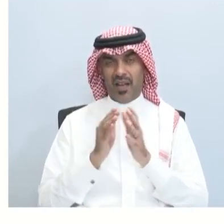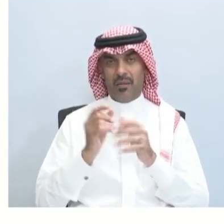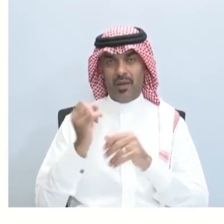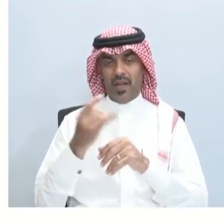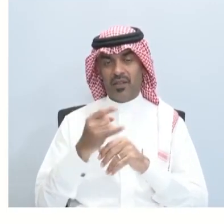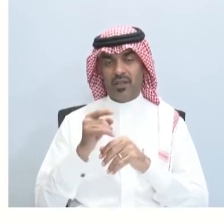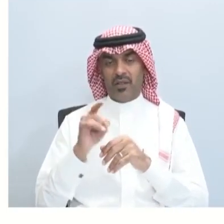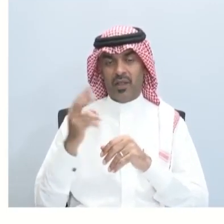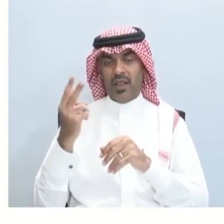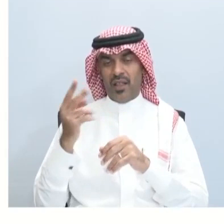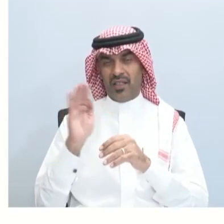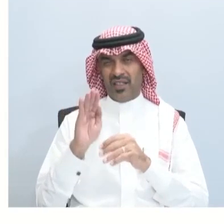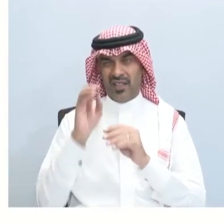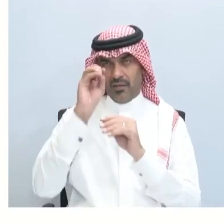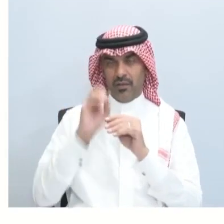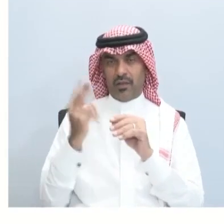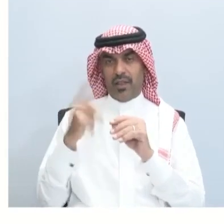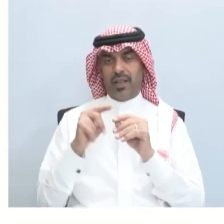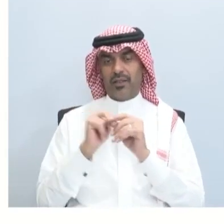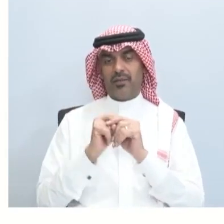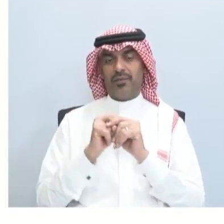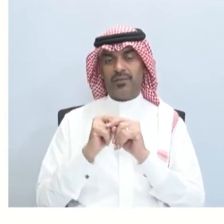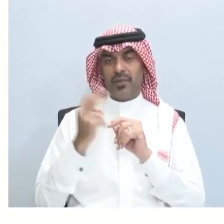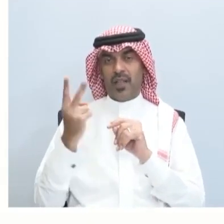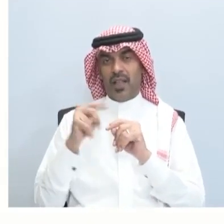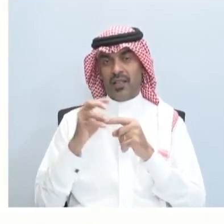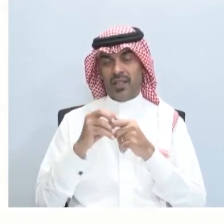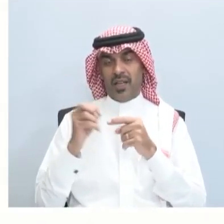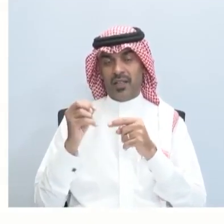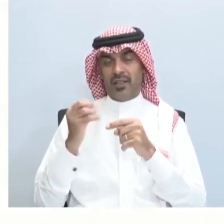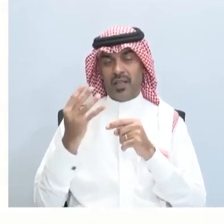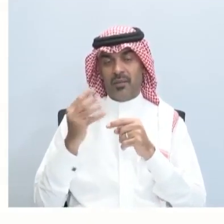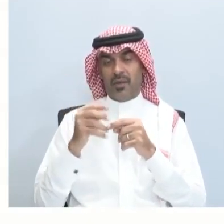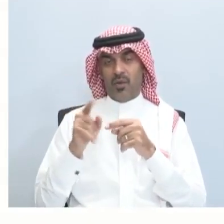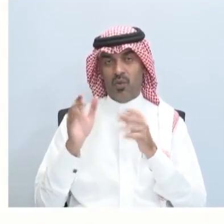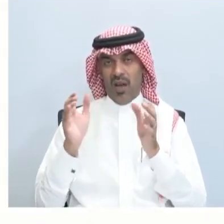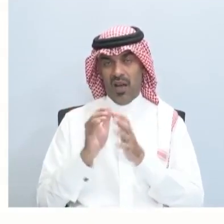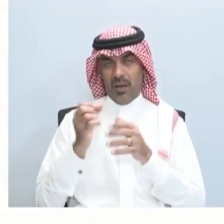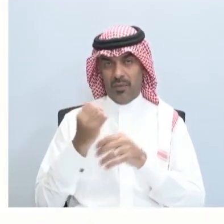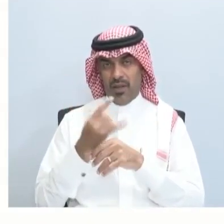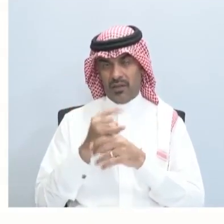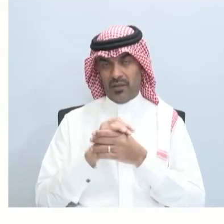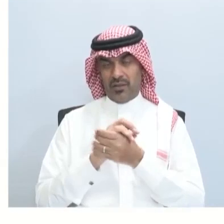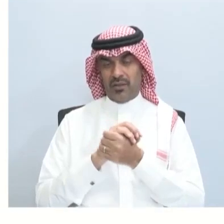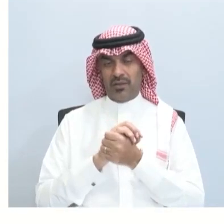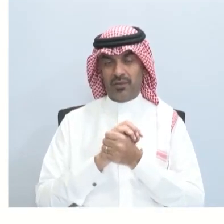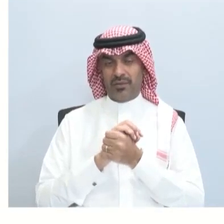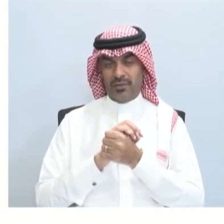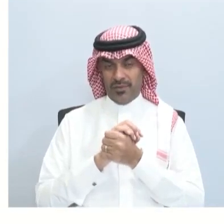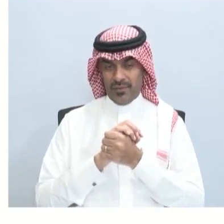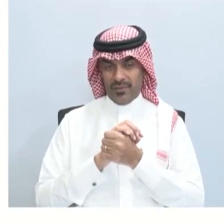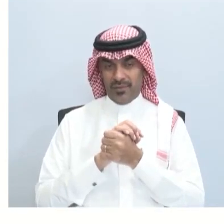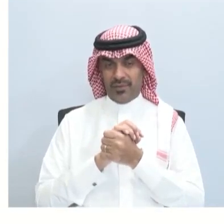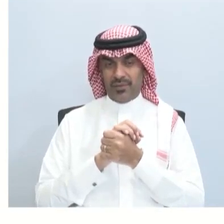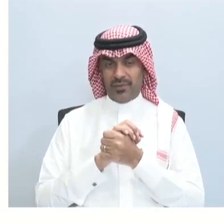هنا مكان سين 12 ناقص اربعه هل هي اقل من عشره في الطرف الايمن نبسط